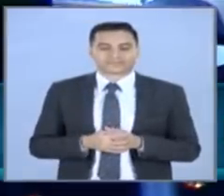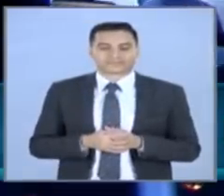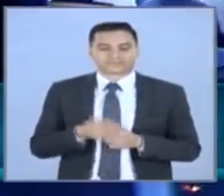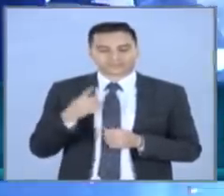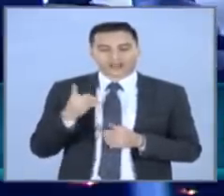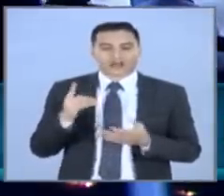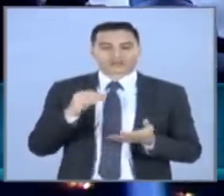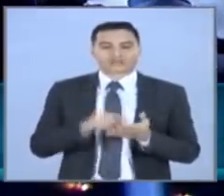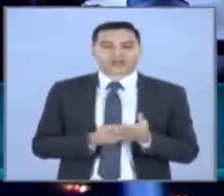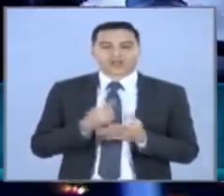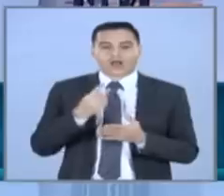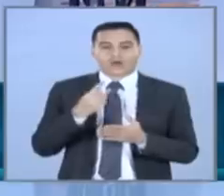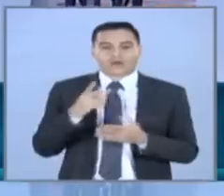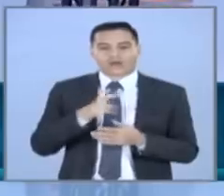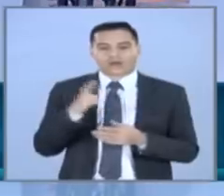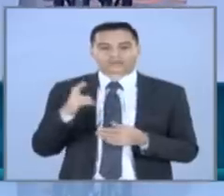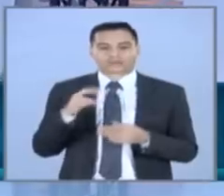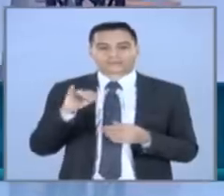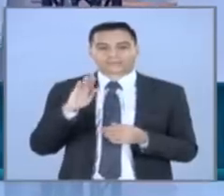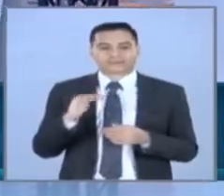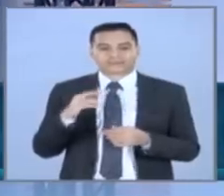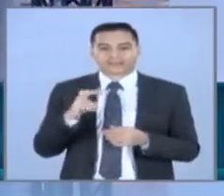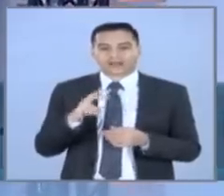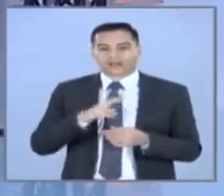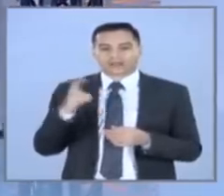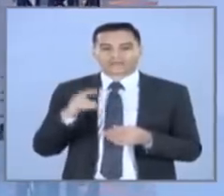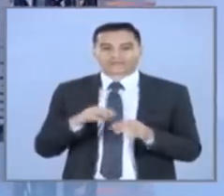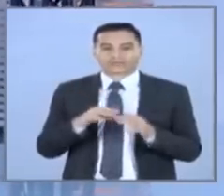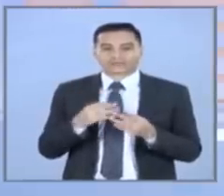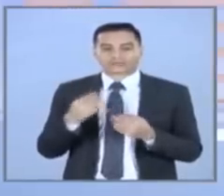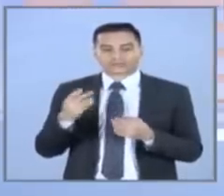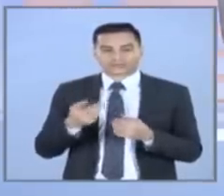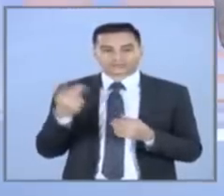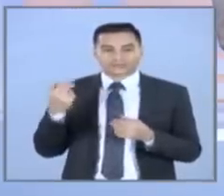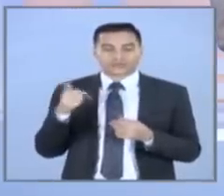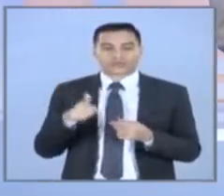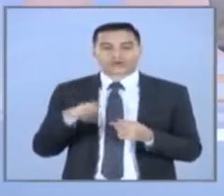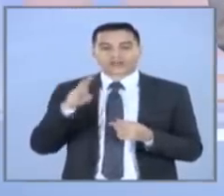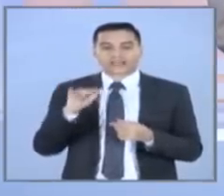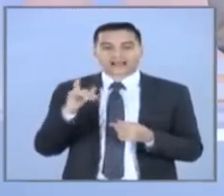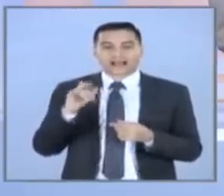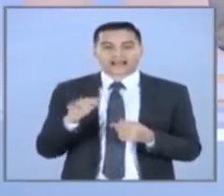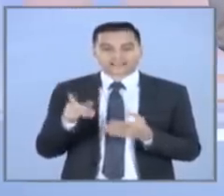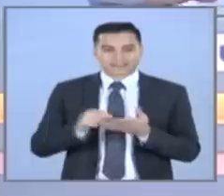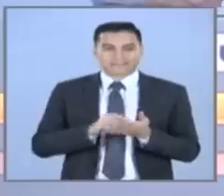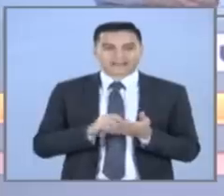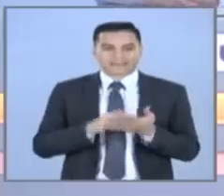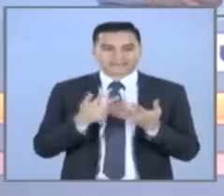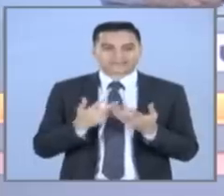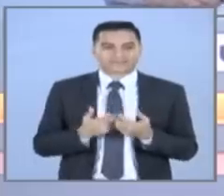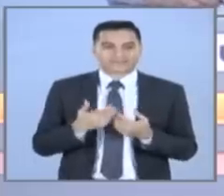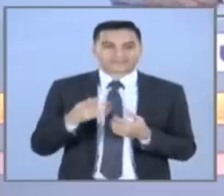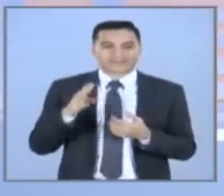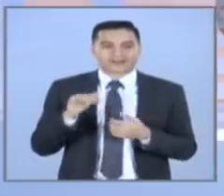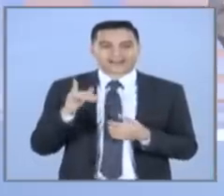أول عشرات تصنفهم عيلة مسيحة من عيلة برايا. وكرولوس بيأيد